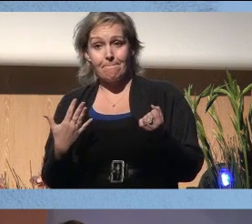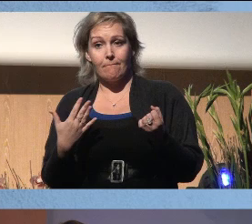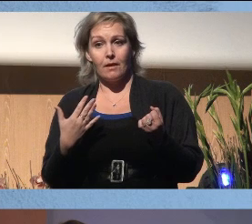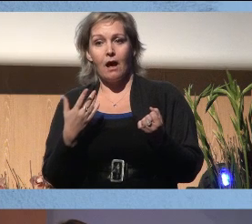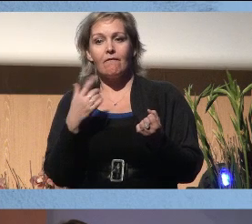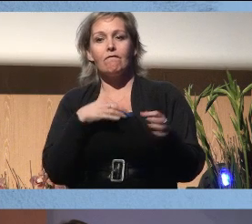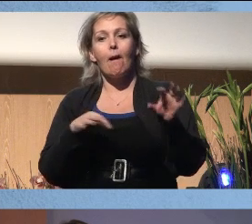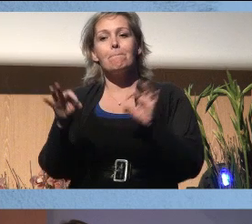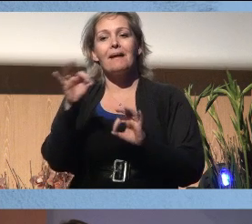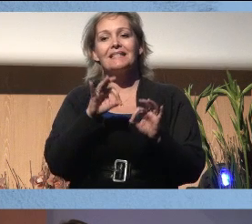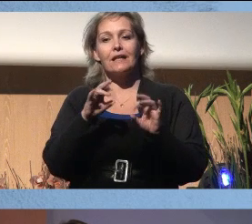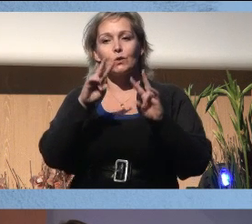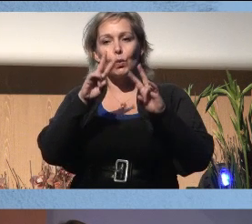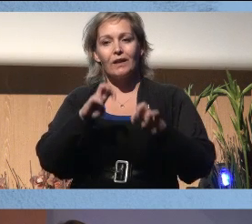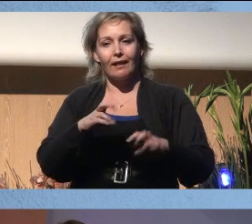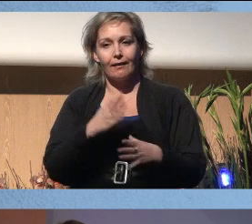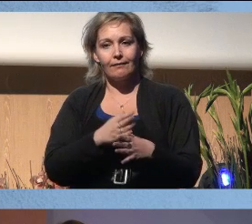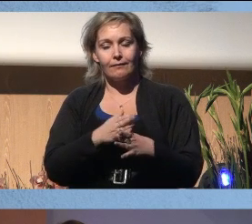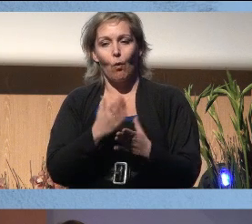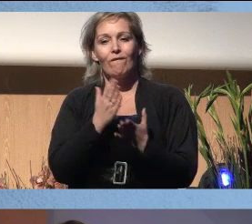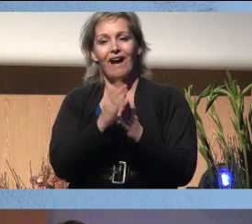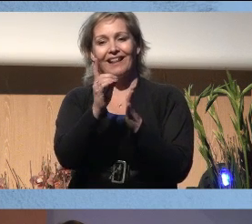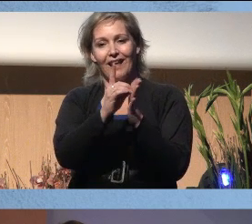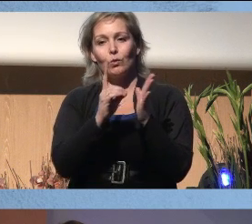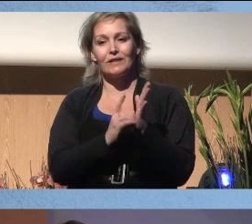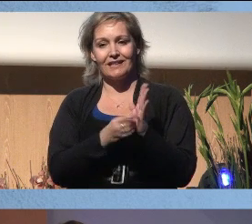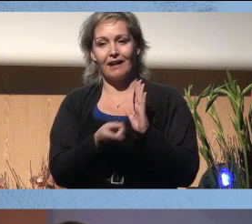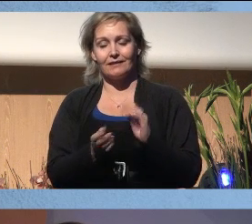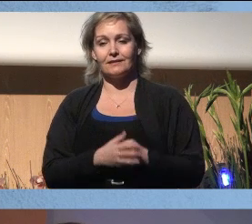var medisinsk utredet og diagnostisert.